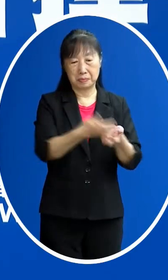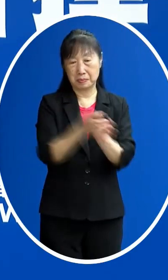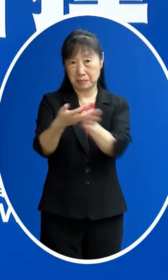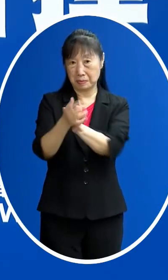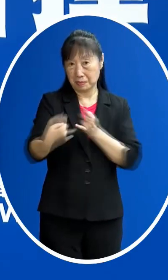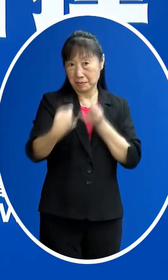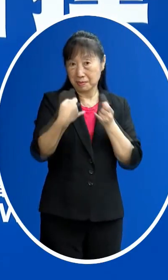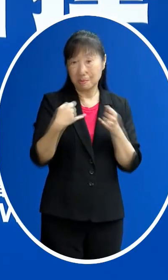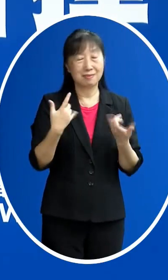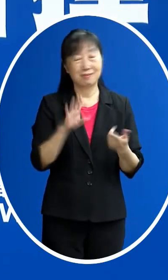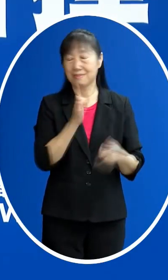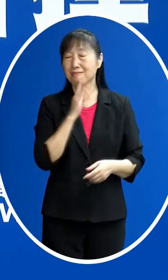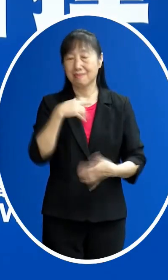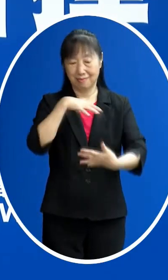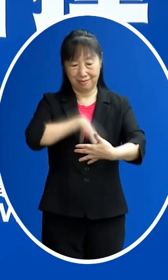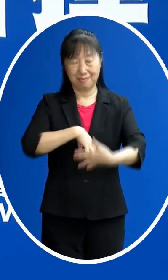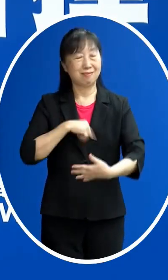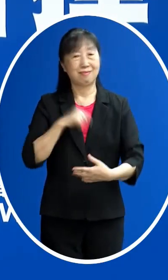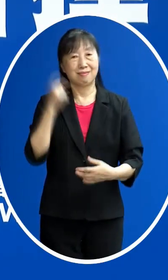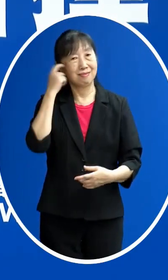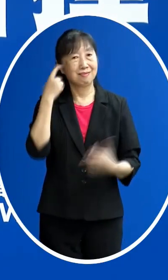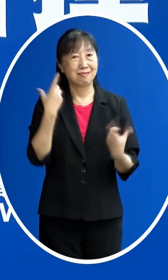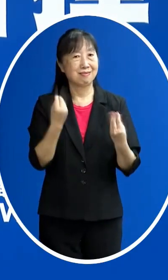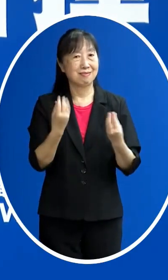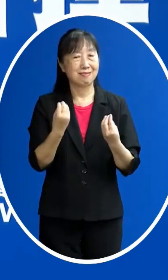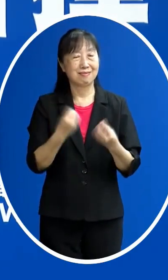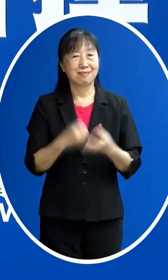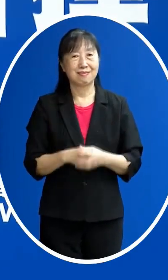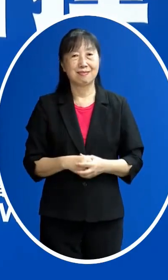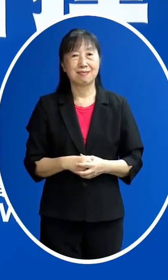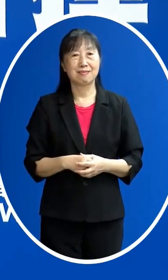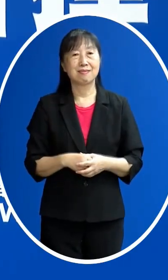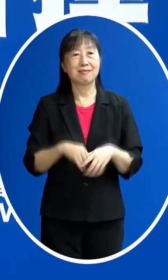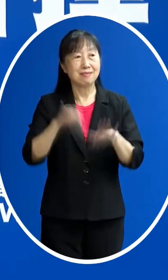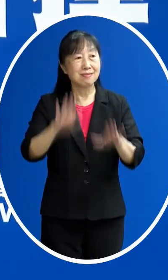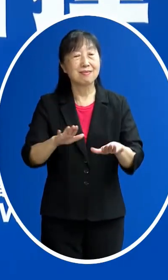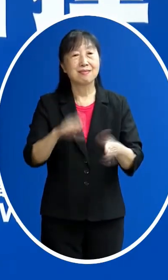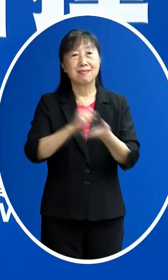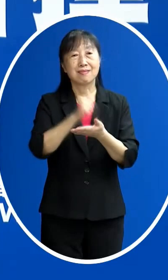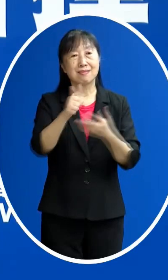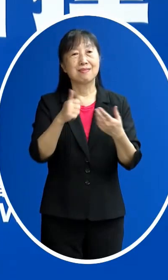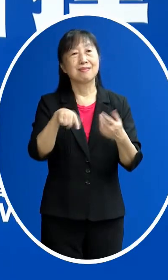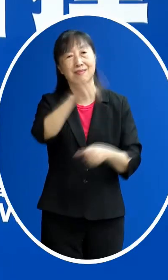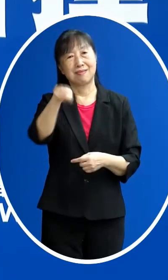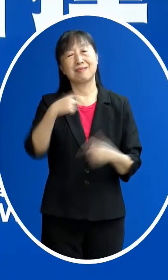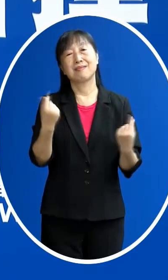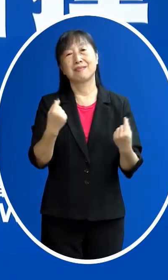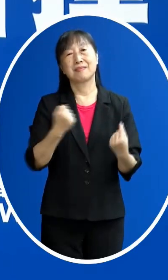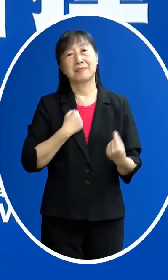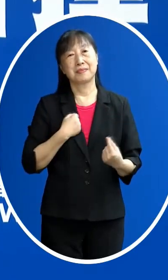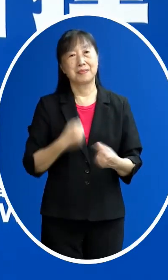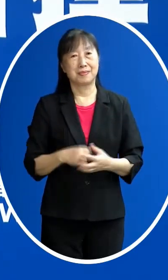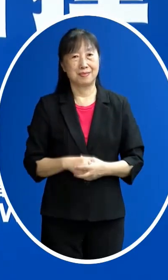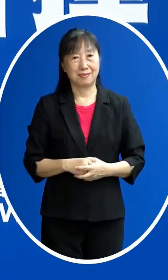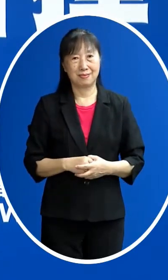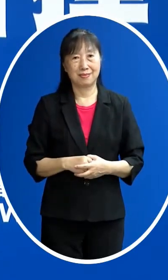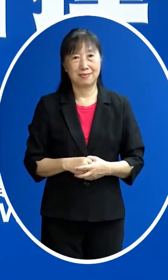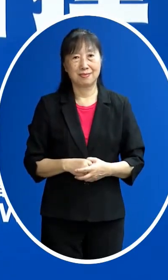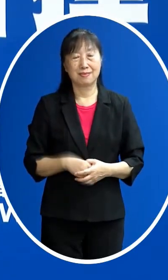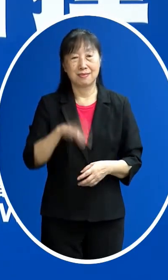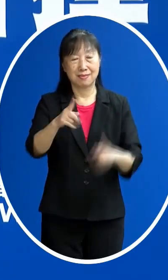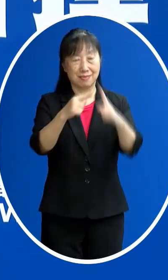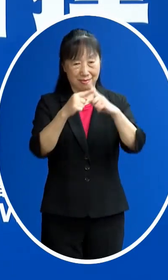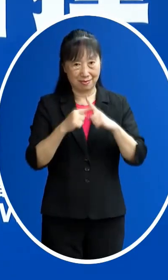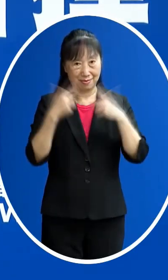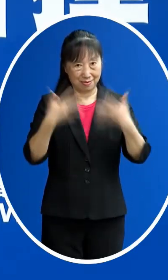事实上在我内心是没有的。我相信在场的记者也都会明白这样的现况。有来过